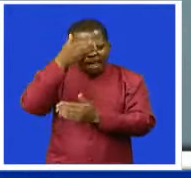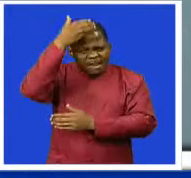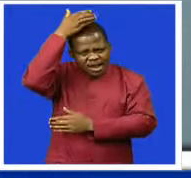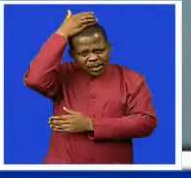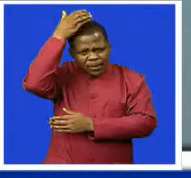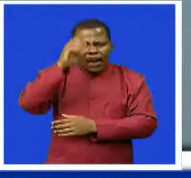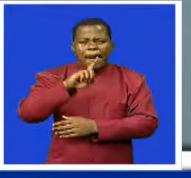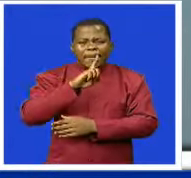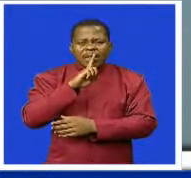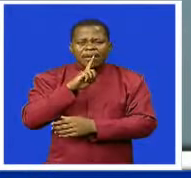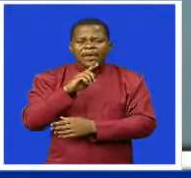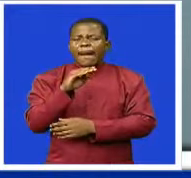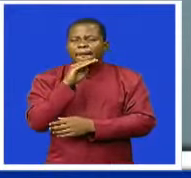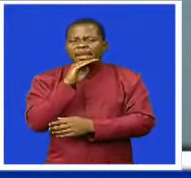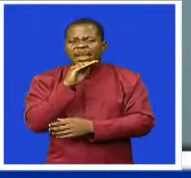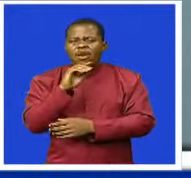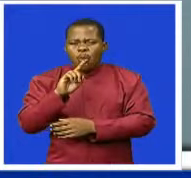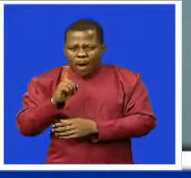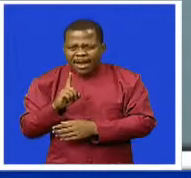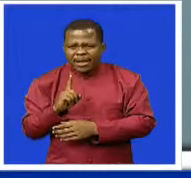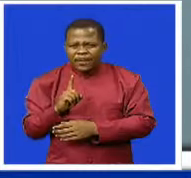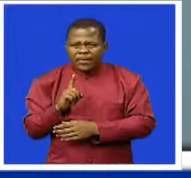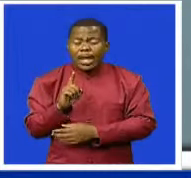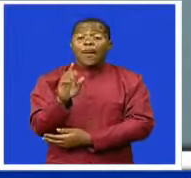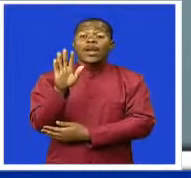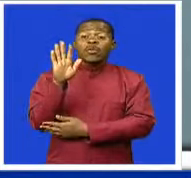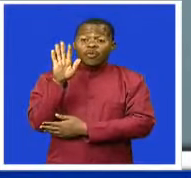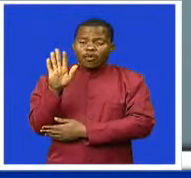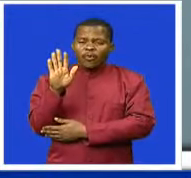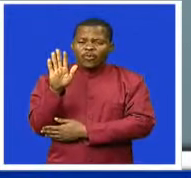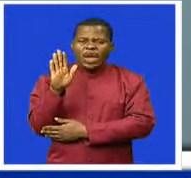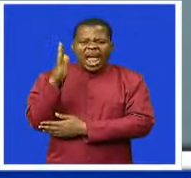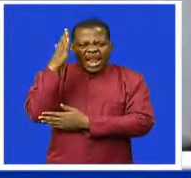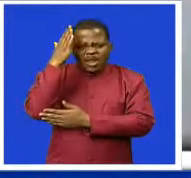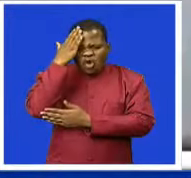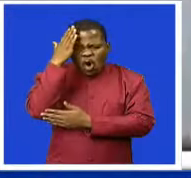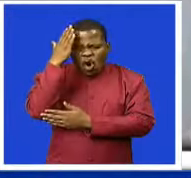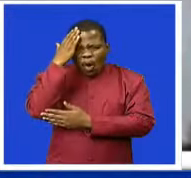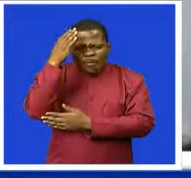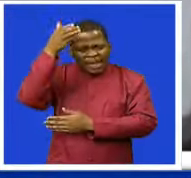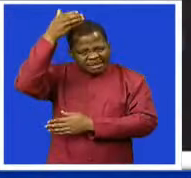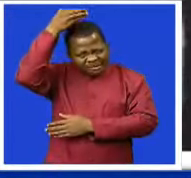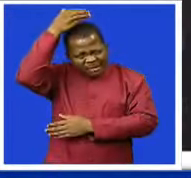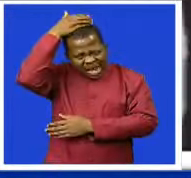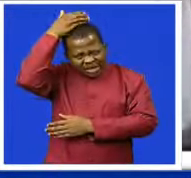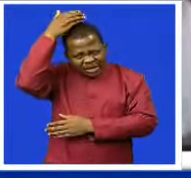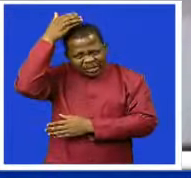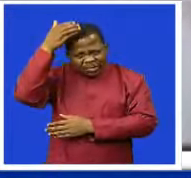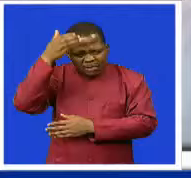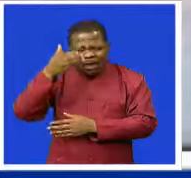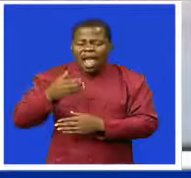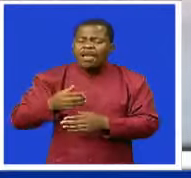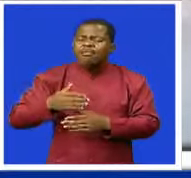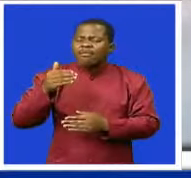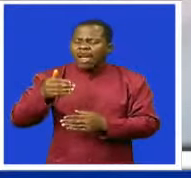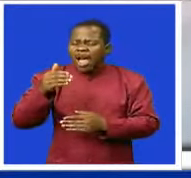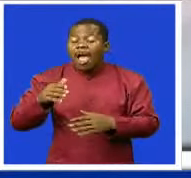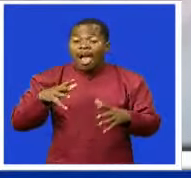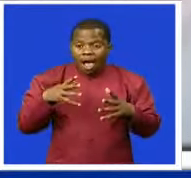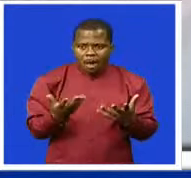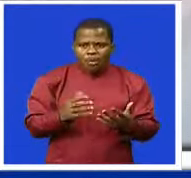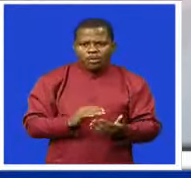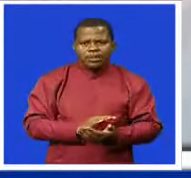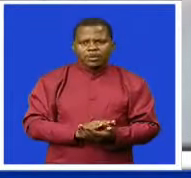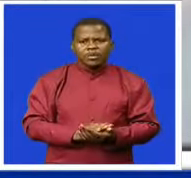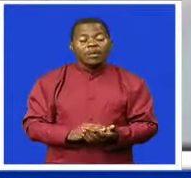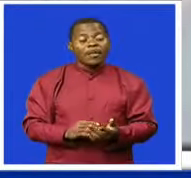bunesi, so basuke bafungela ukuthi bayati ukuthi batifake kuluphi ihlobo. Siphesihle simelane lowenda umnyaka wesibili kodwa